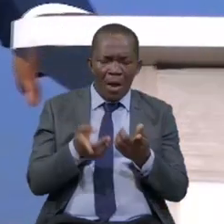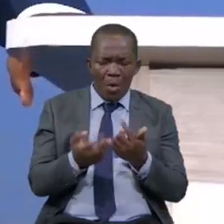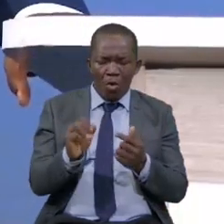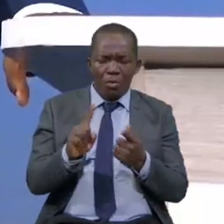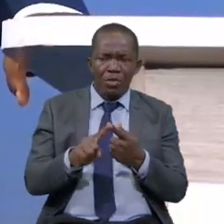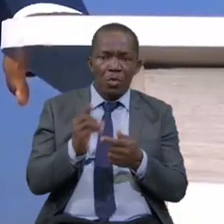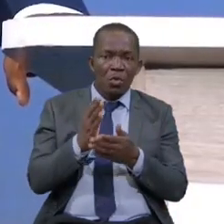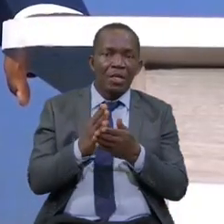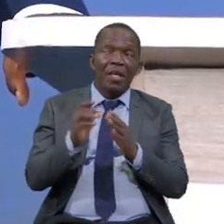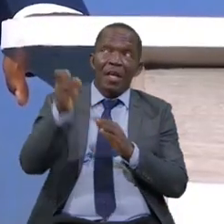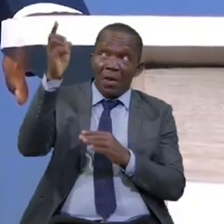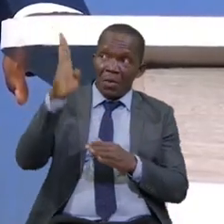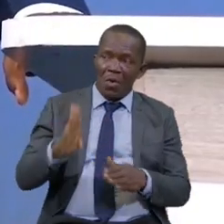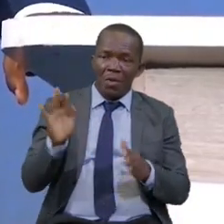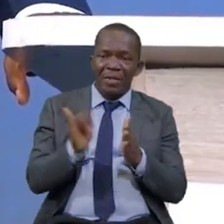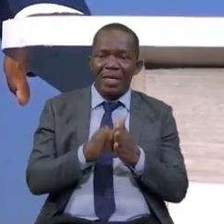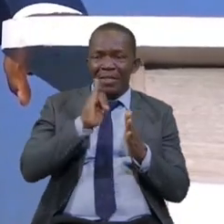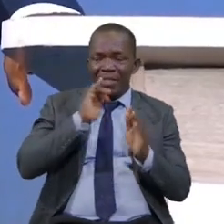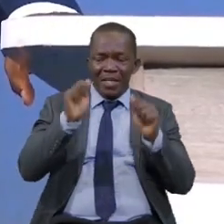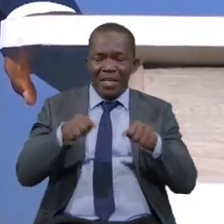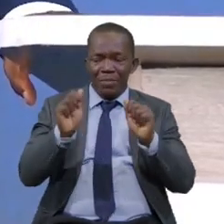tout ce que nous demandons ou pensons.